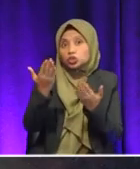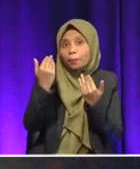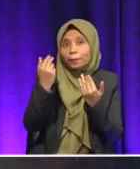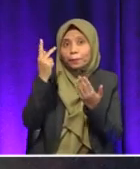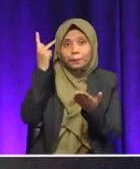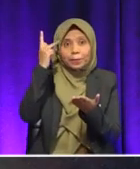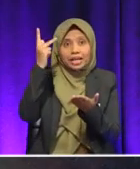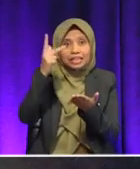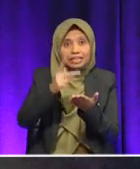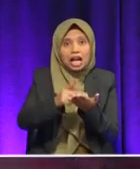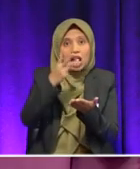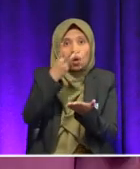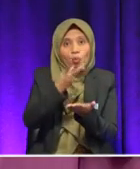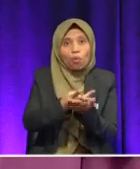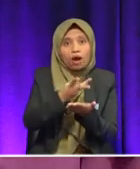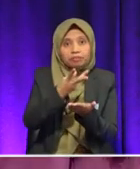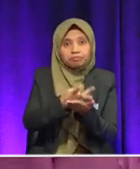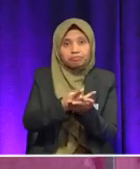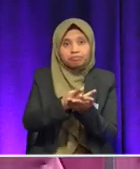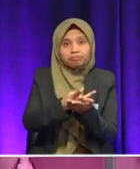kenal Wang Oke